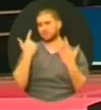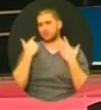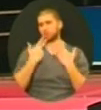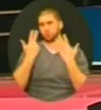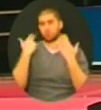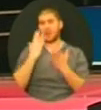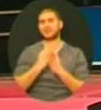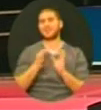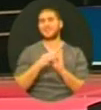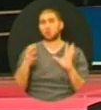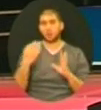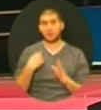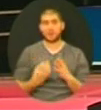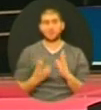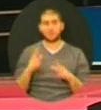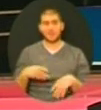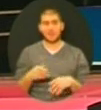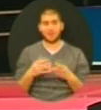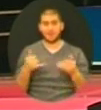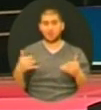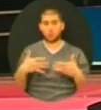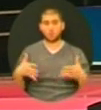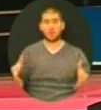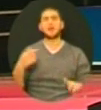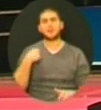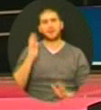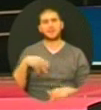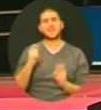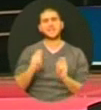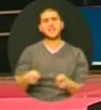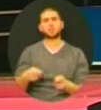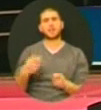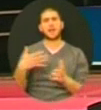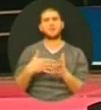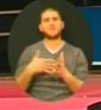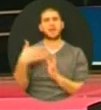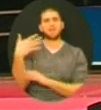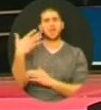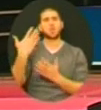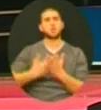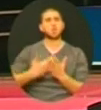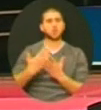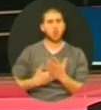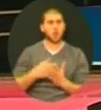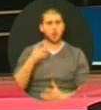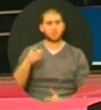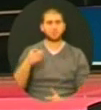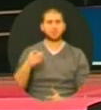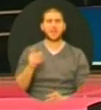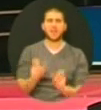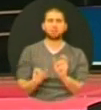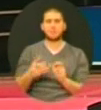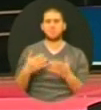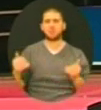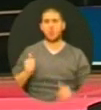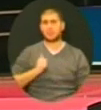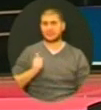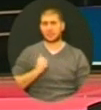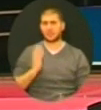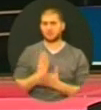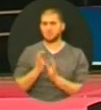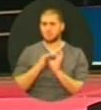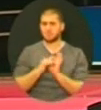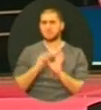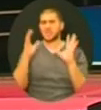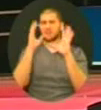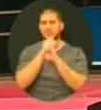אחרי ההתנתקות, וגם את ההתפתחות שלהם אחרי זה, גם אני הגשתי למבקר המדינה דוח בעניין זה שמפעת גורמי הפיתוח בצהל נצמדו